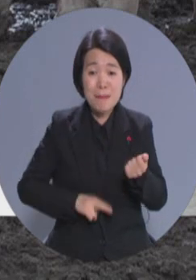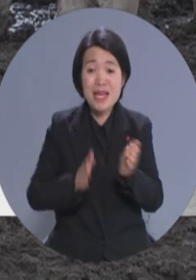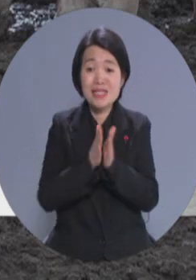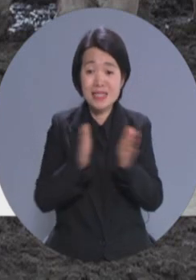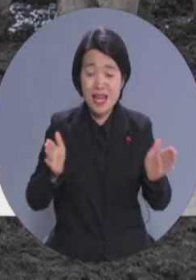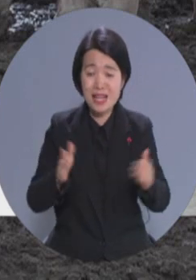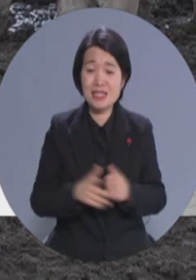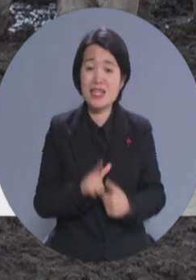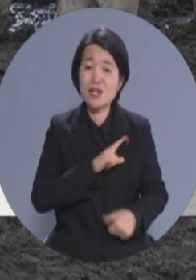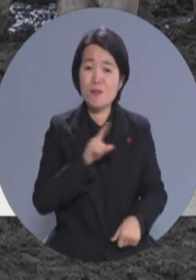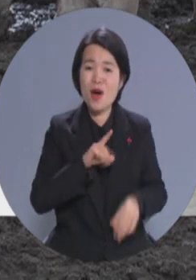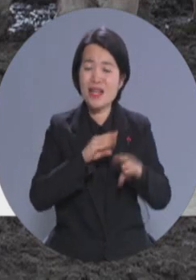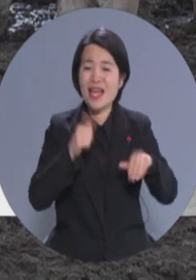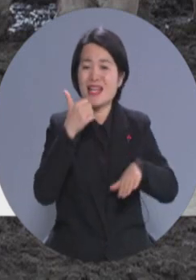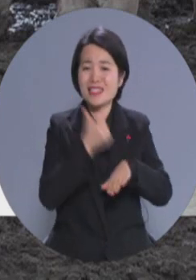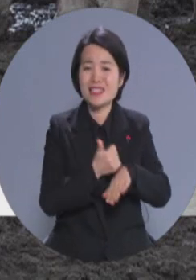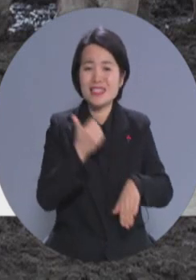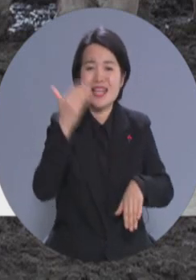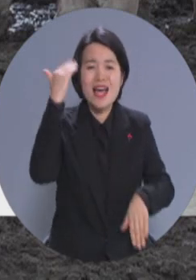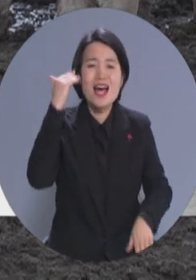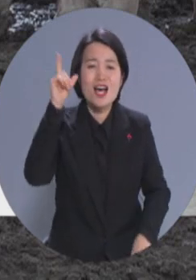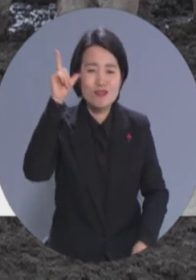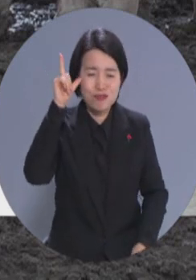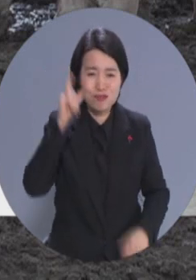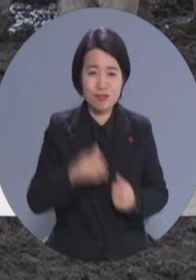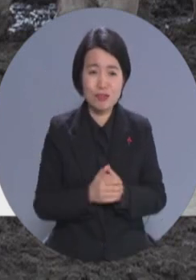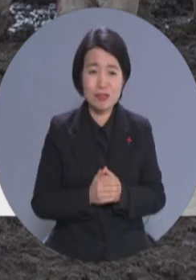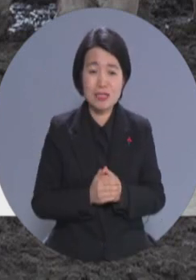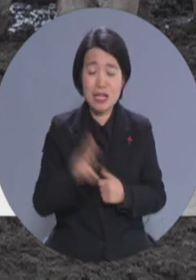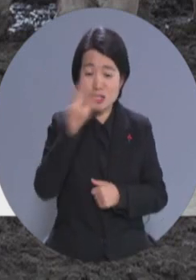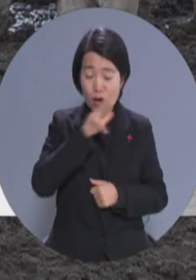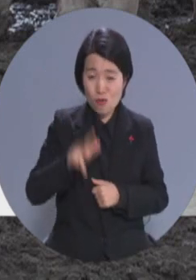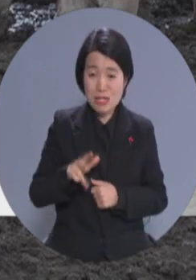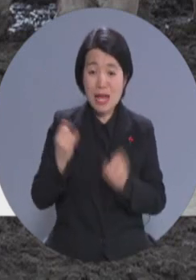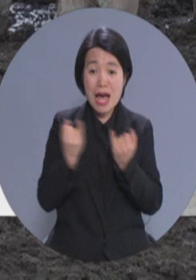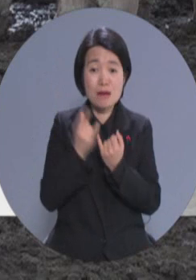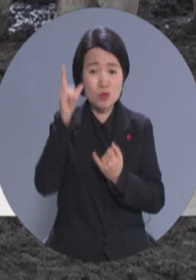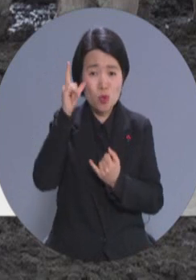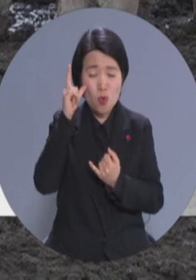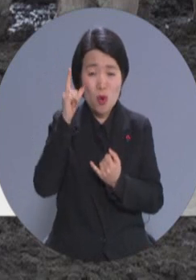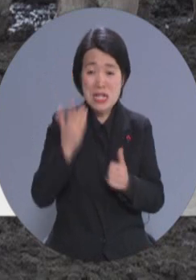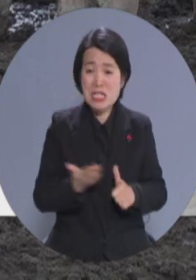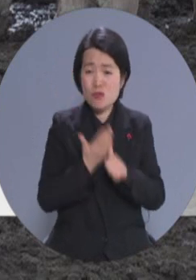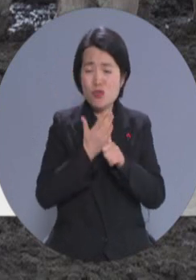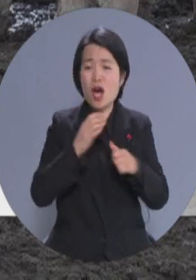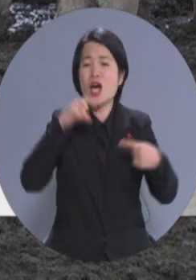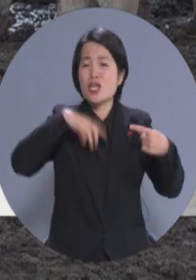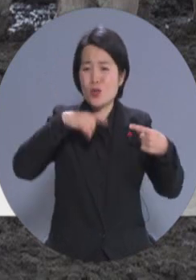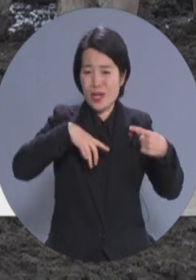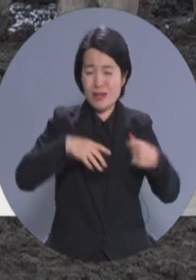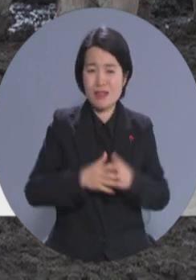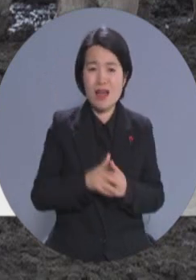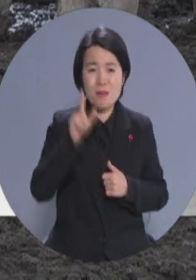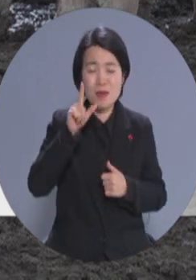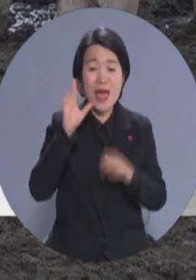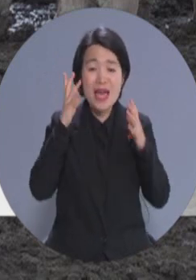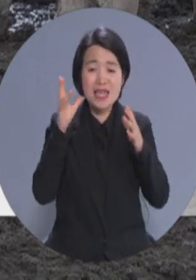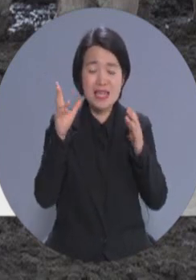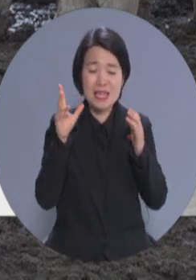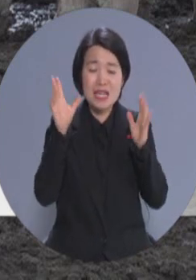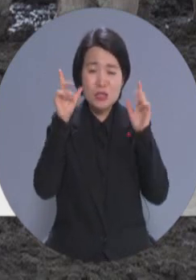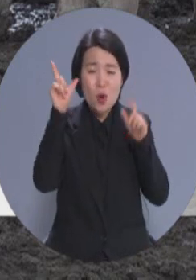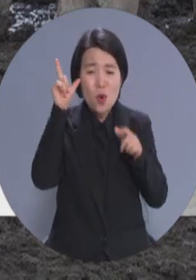냈습니다 전국에서 암소 사육 비율이 가장 높은 곳인 점을 내세워 한 번도 송아지를 생산하지 않은 안